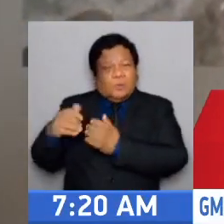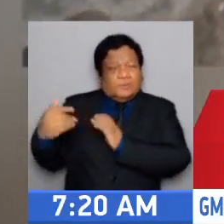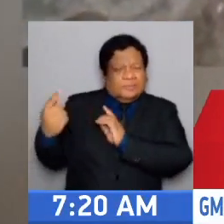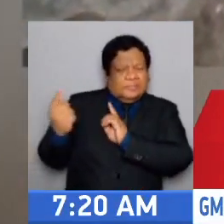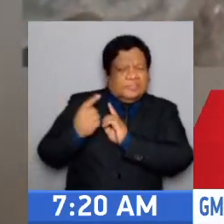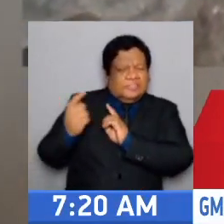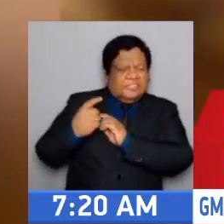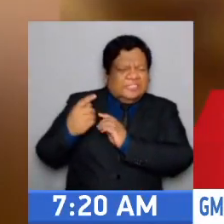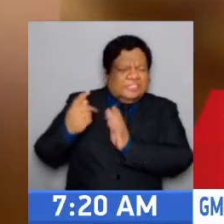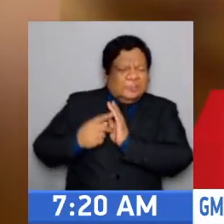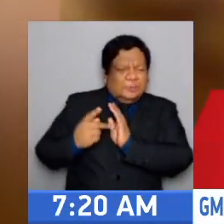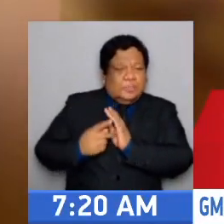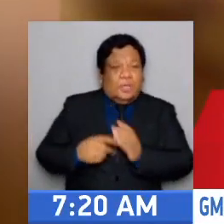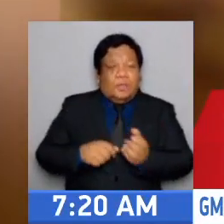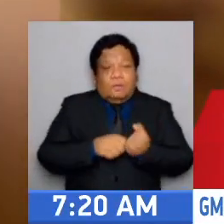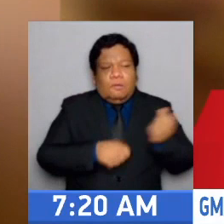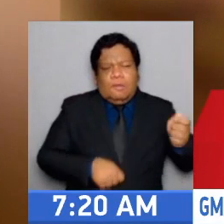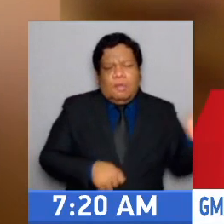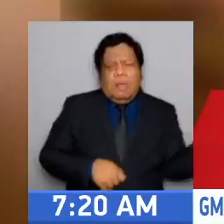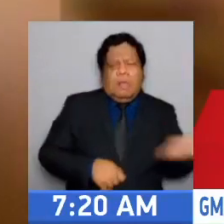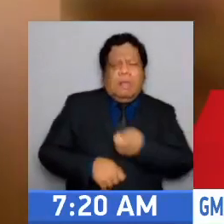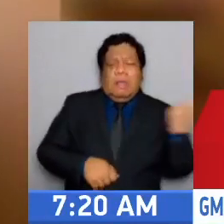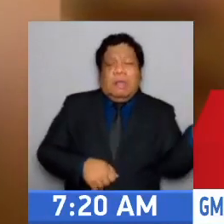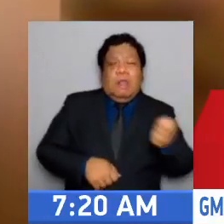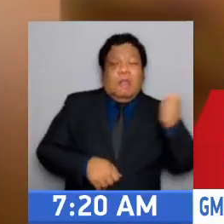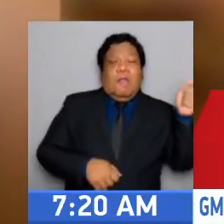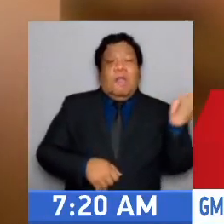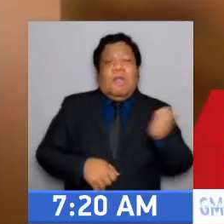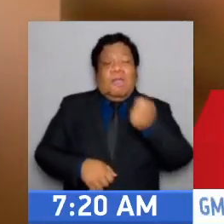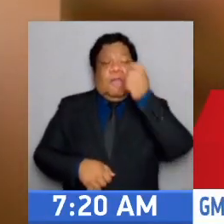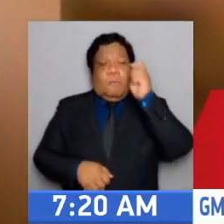ito. Pero ang kanyang kaliwang binti ang tinamaan.